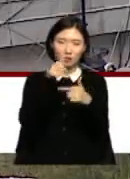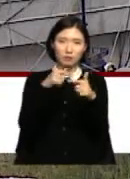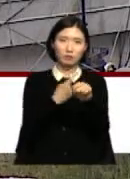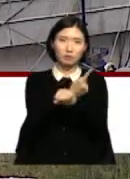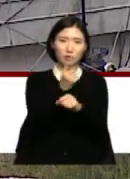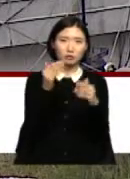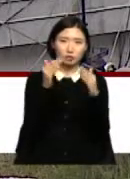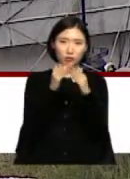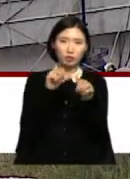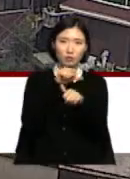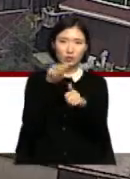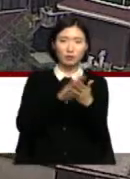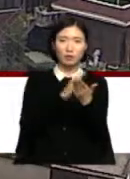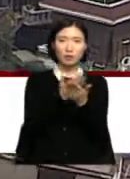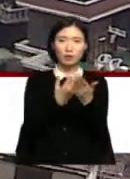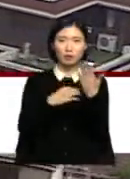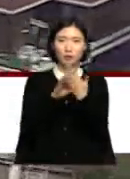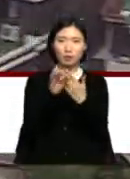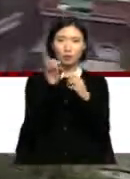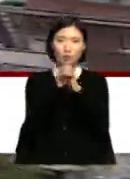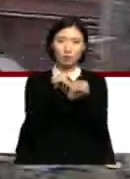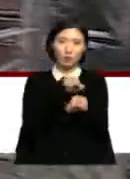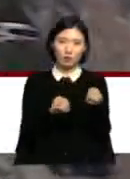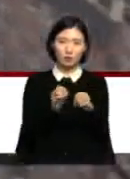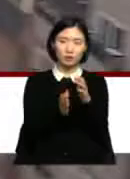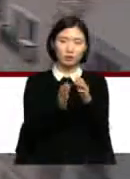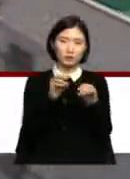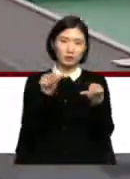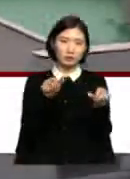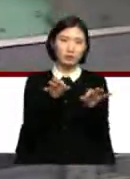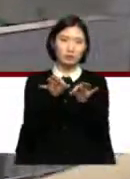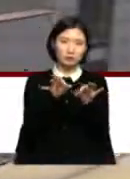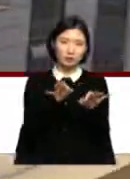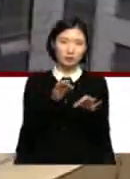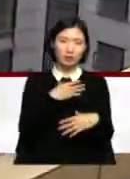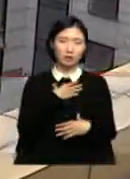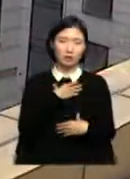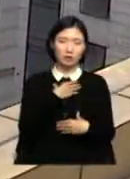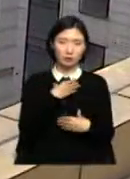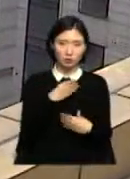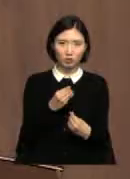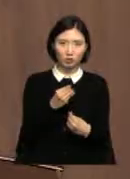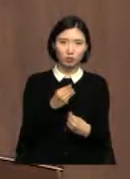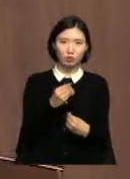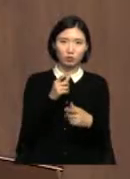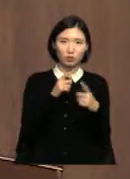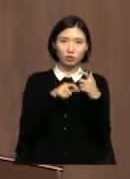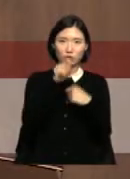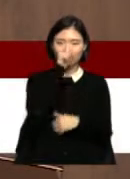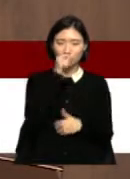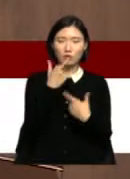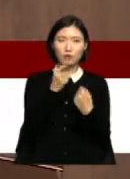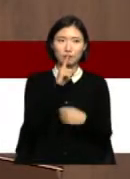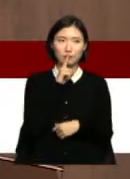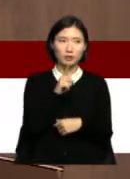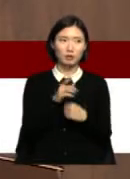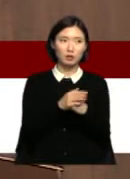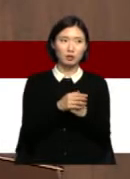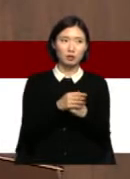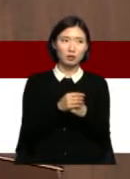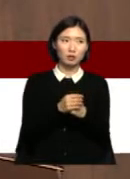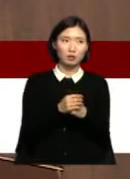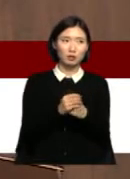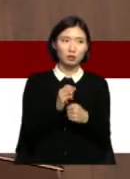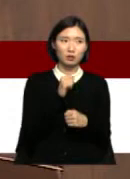주거 환경을 개선하면 오히려 시장 안정에 도움이 된다는 것이 서울시의 논리입니다. 저층 주거지가